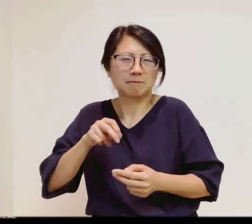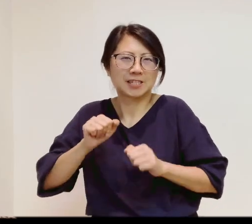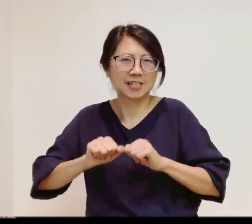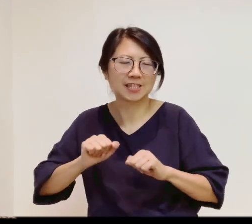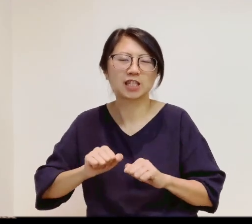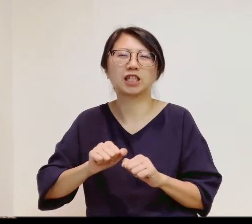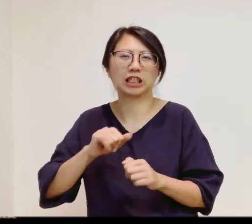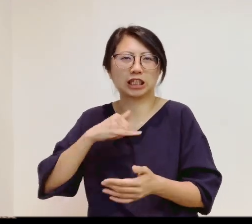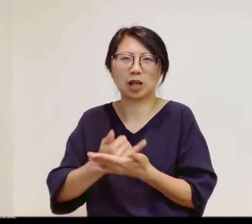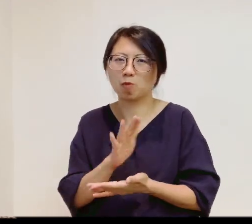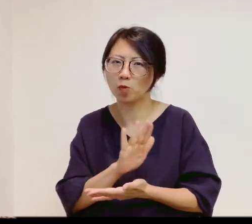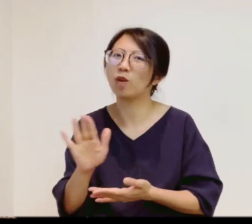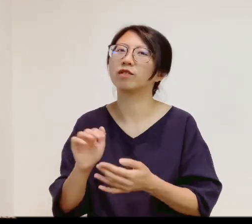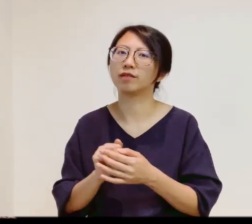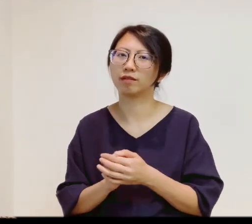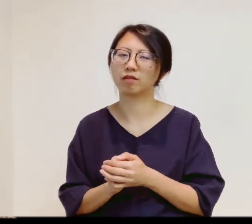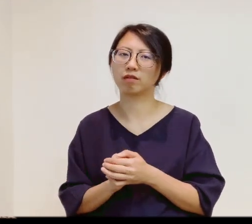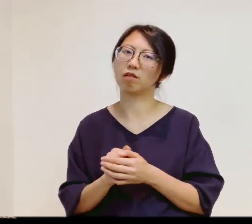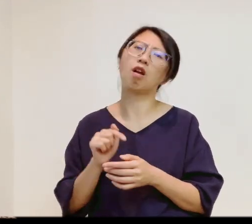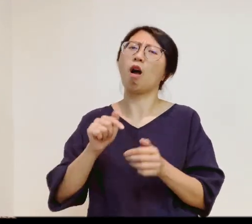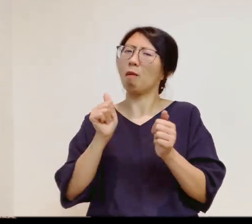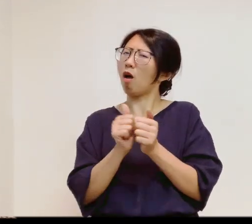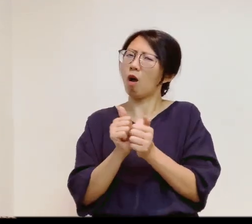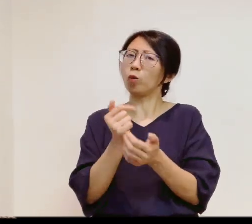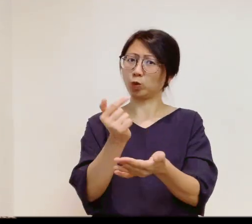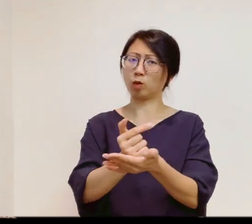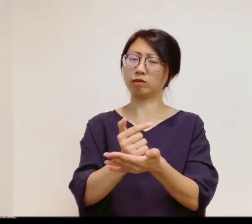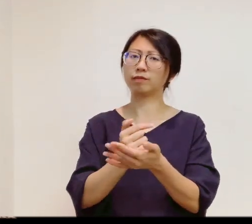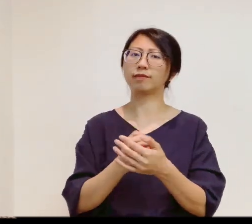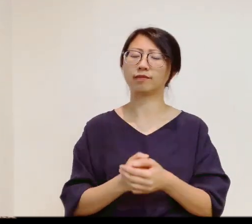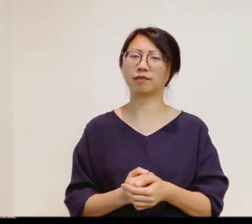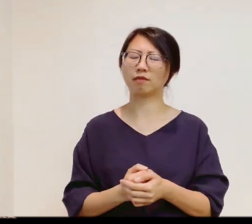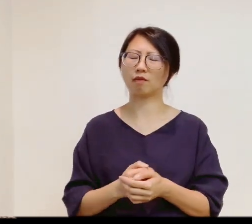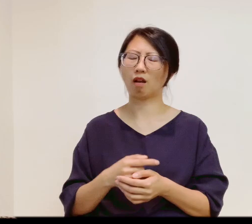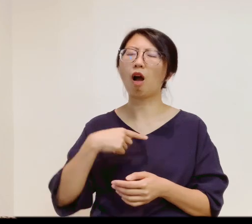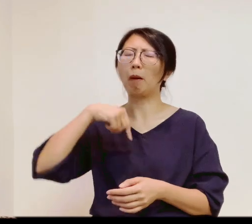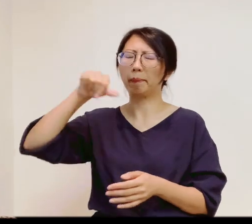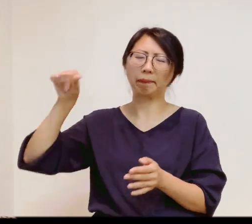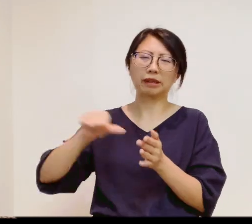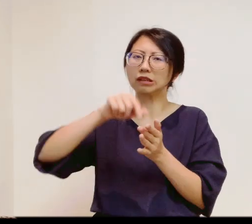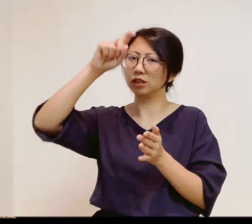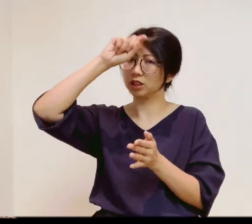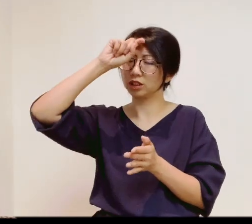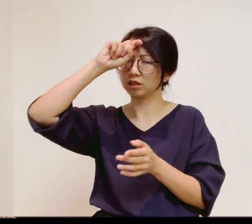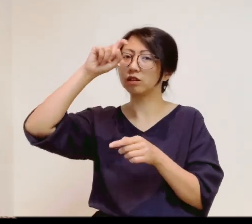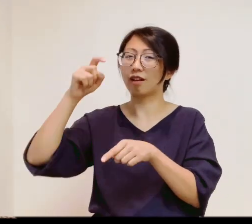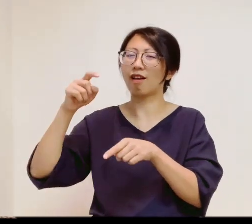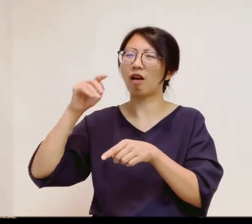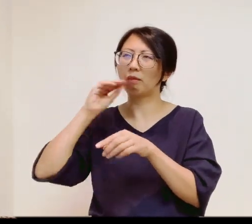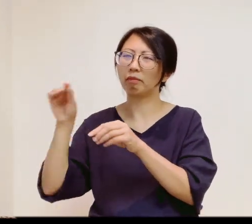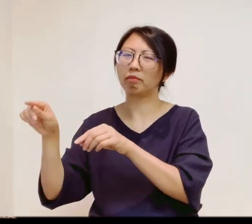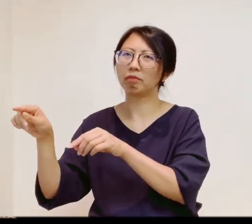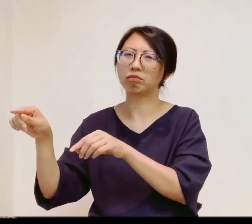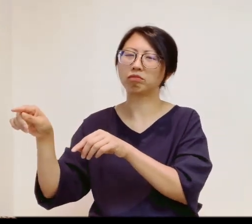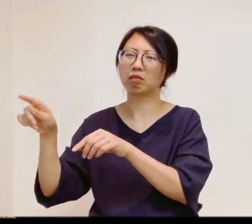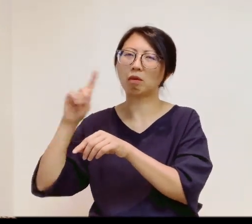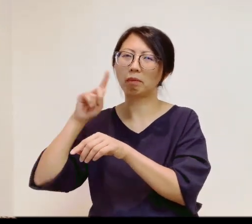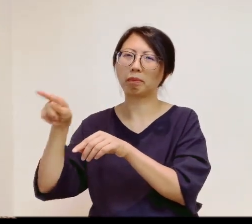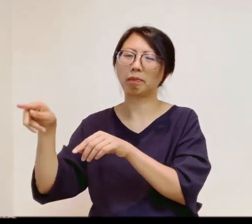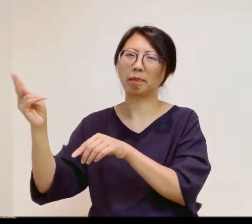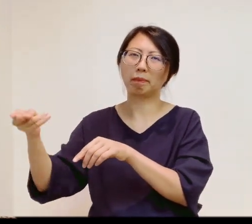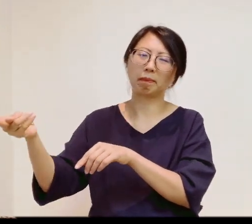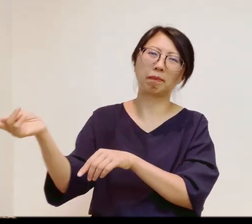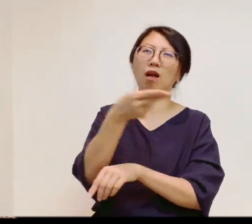賺咗少少嘅食物之後咧，就互相分享，就喺希望可以兩大家一齊生存落去。咁呢個友情好重